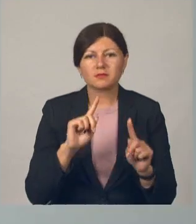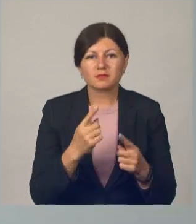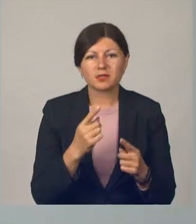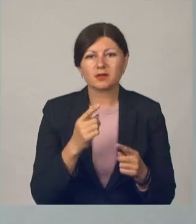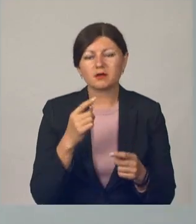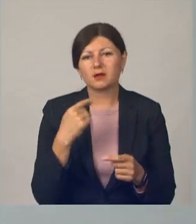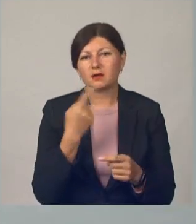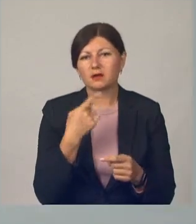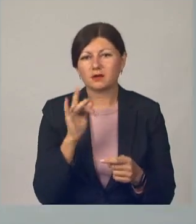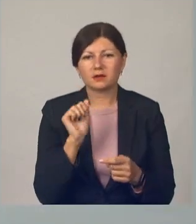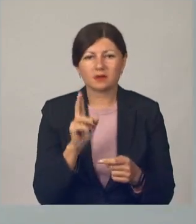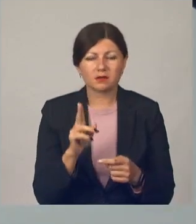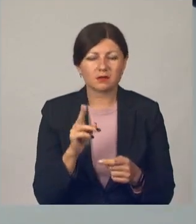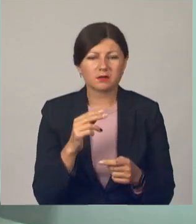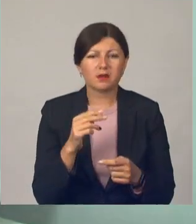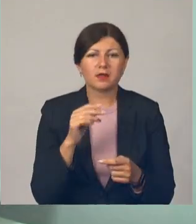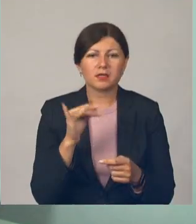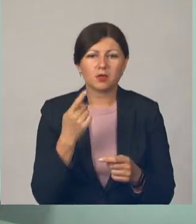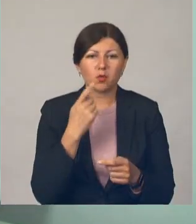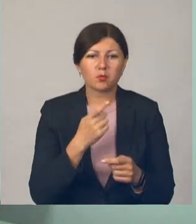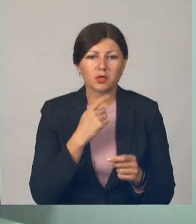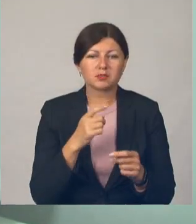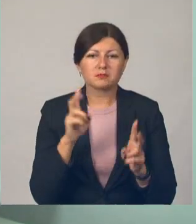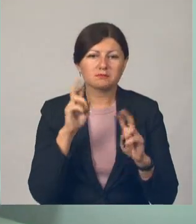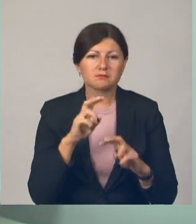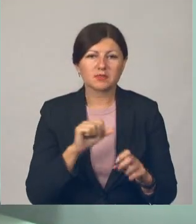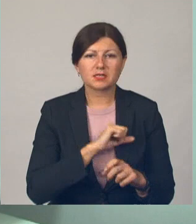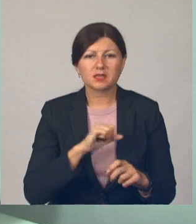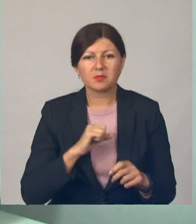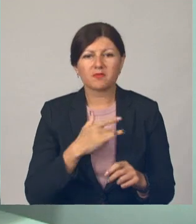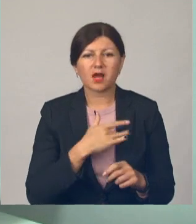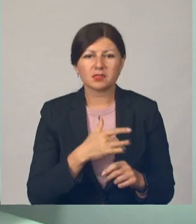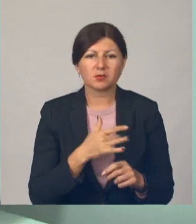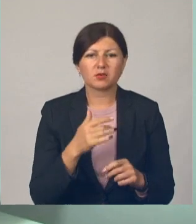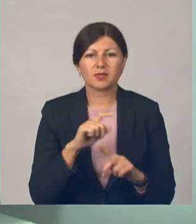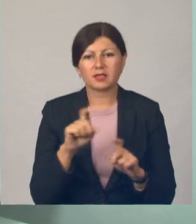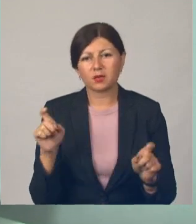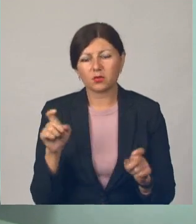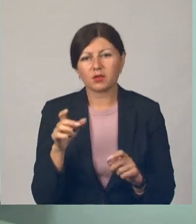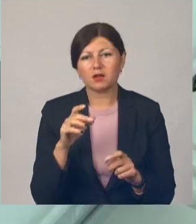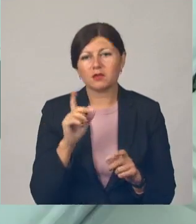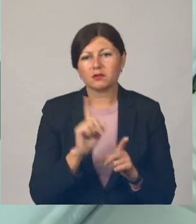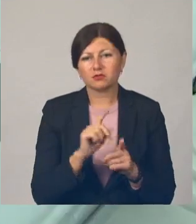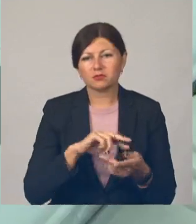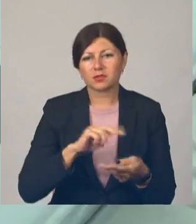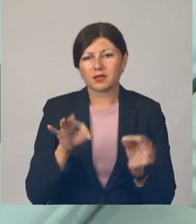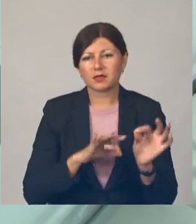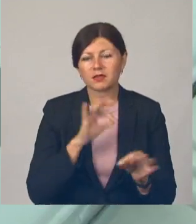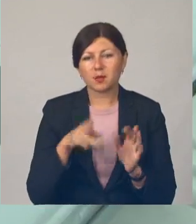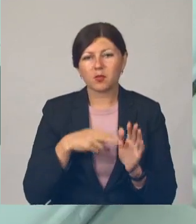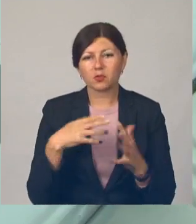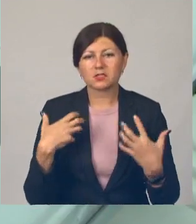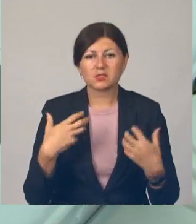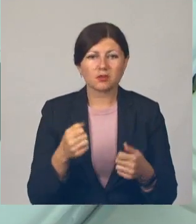рака полости рта. Жители губкинских сел консультируют терапевт, кардиолог, гинеколог. В рамках губернаторского проекта «Поезд